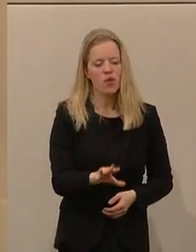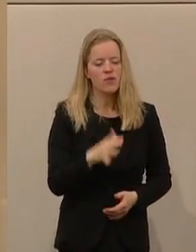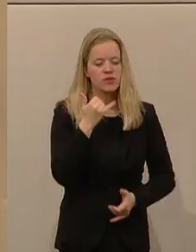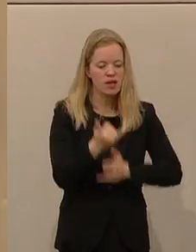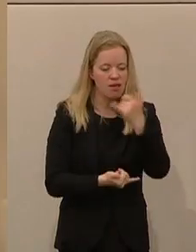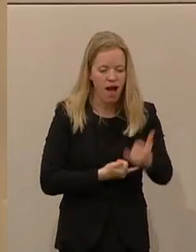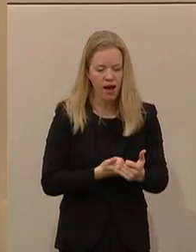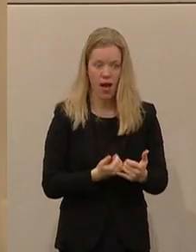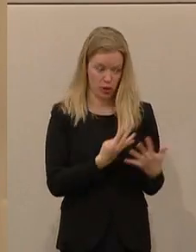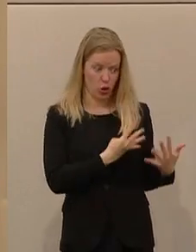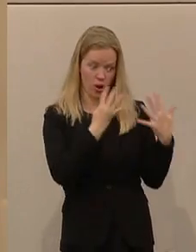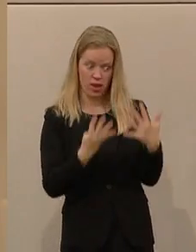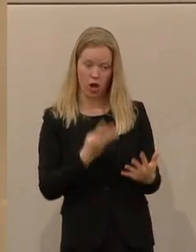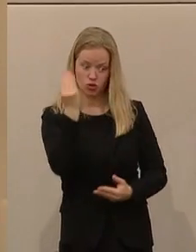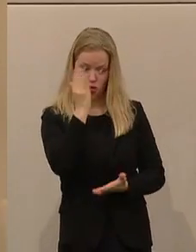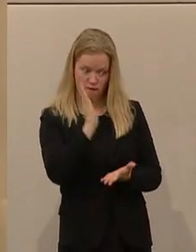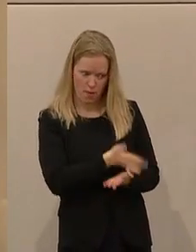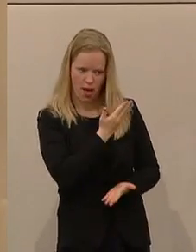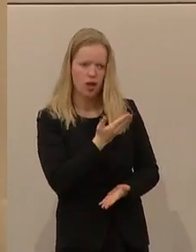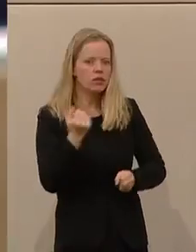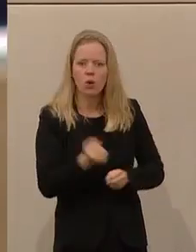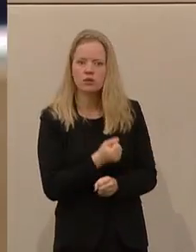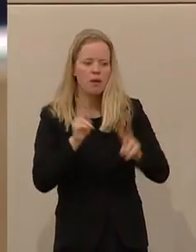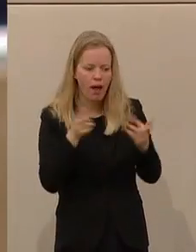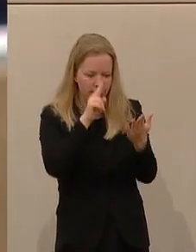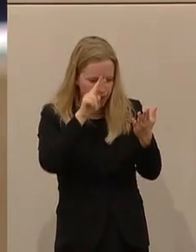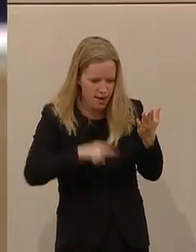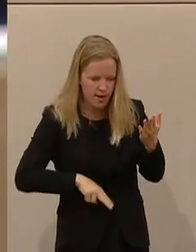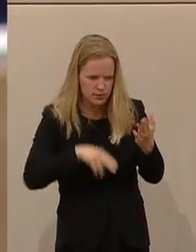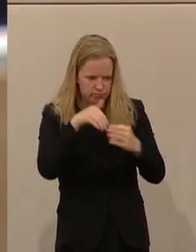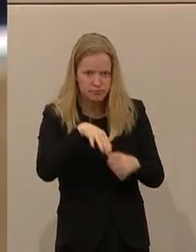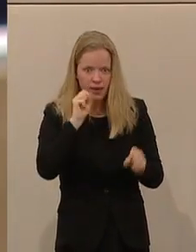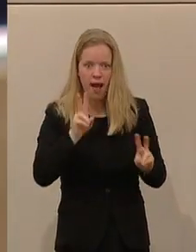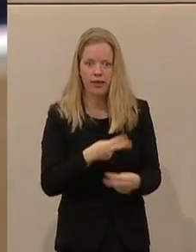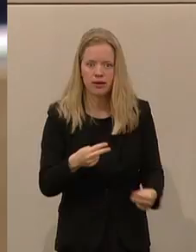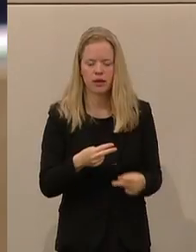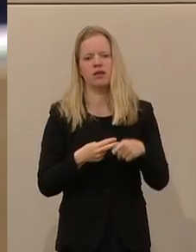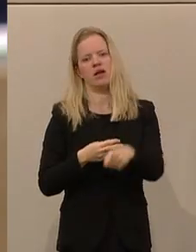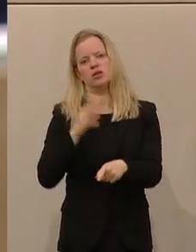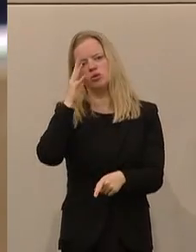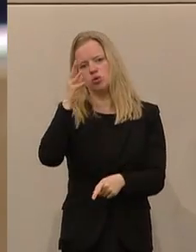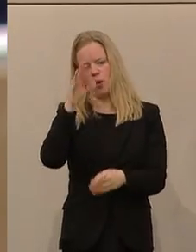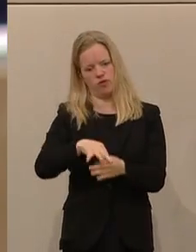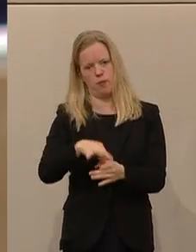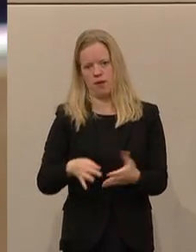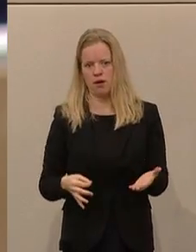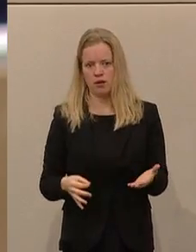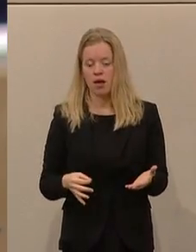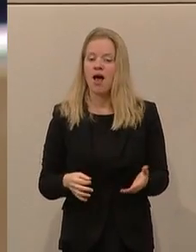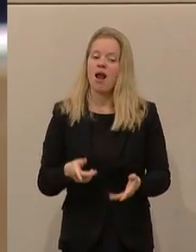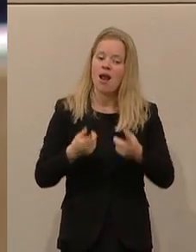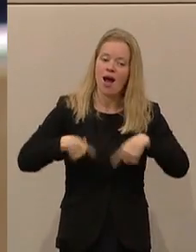nicht gerade lesen können? Nein, es ist nicht Palette. Es ist Zukunftsraub im großen Stil. Und dann kommen die Landeshauptleute wieder ins